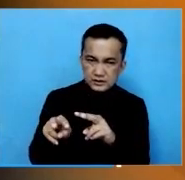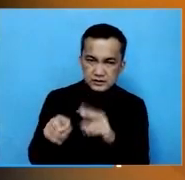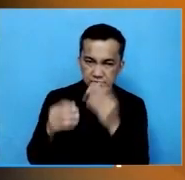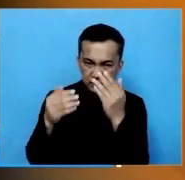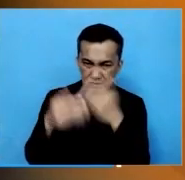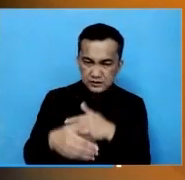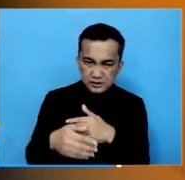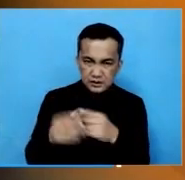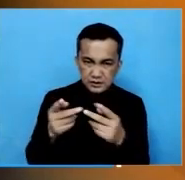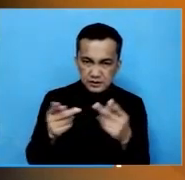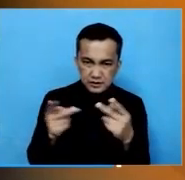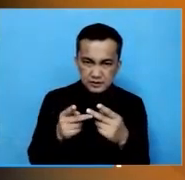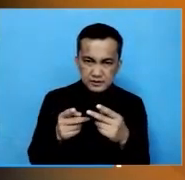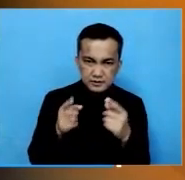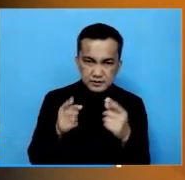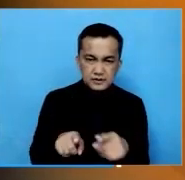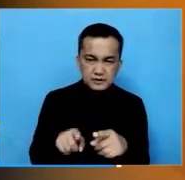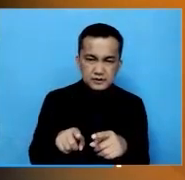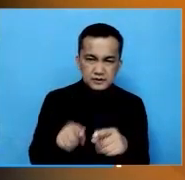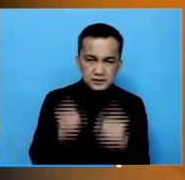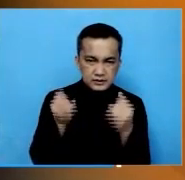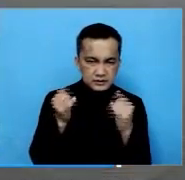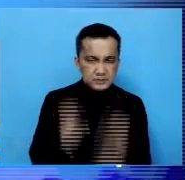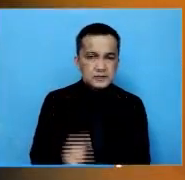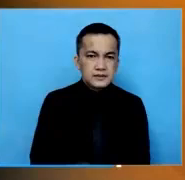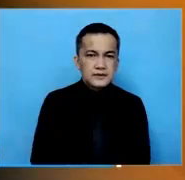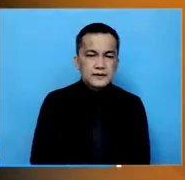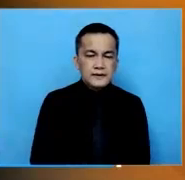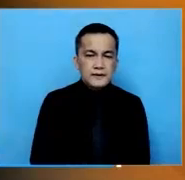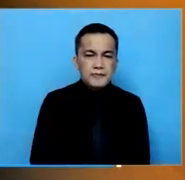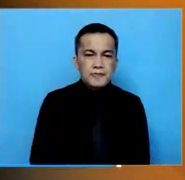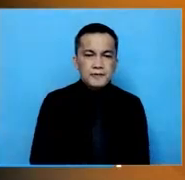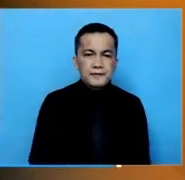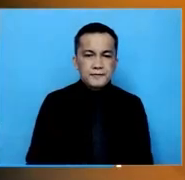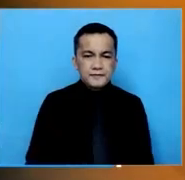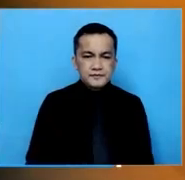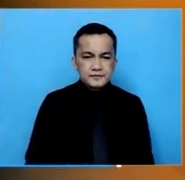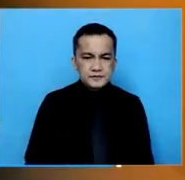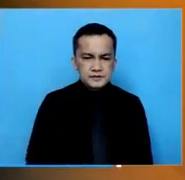sa lugar na pinangyarihan ng insidente.